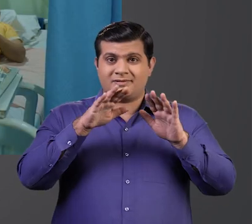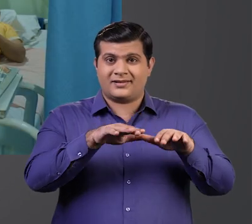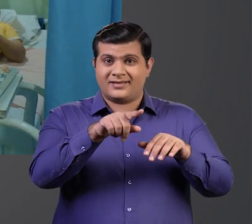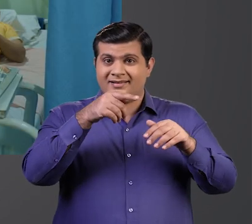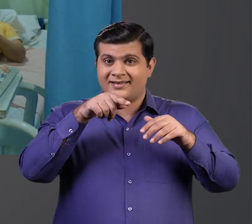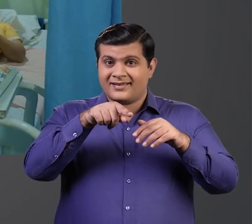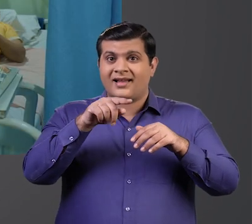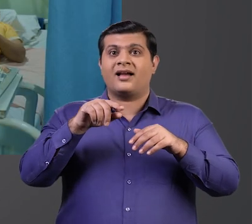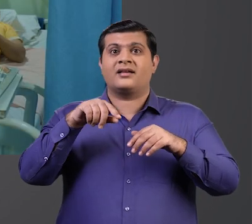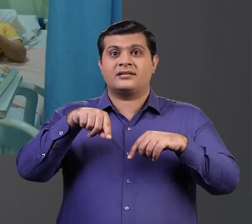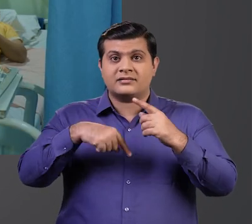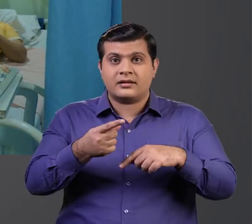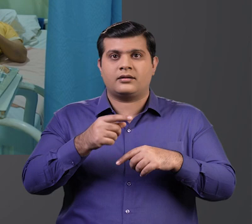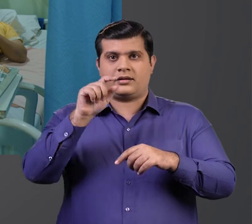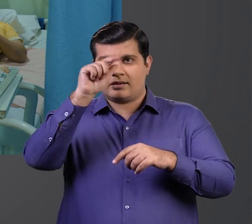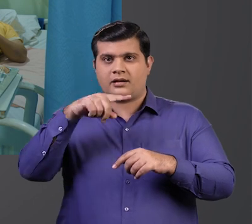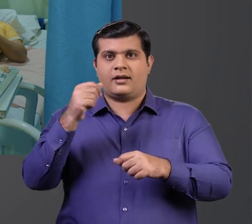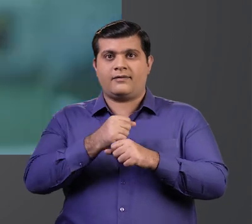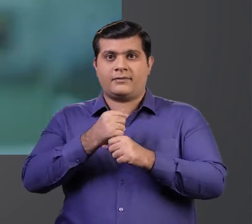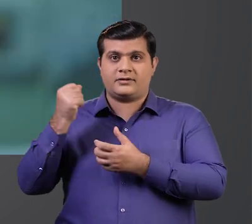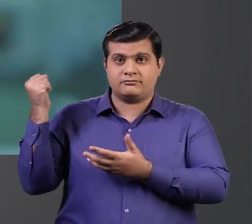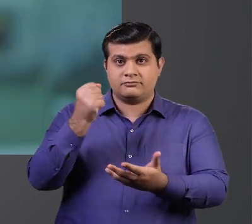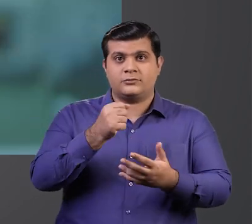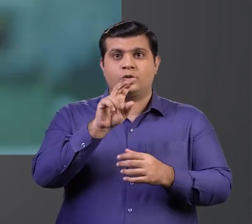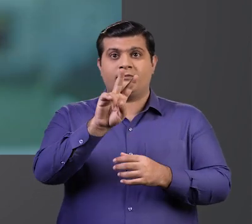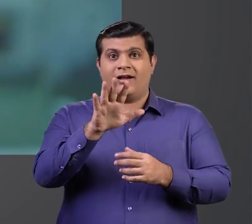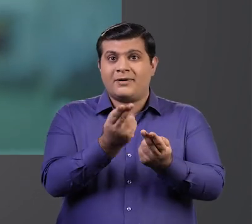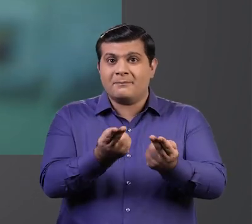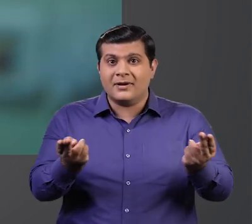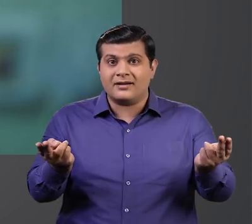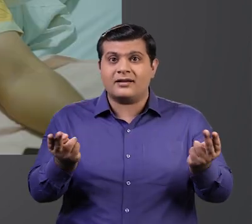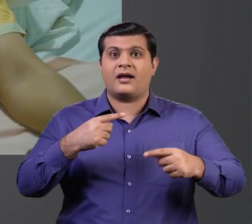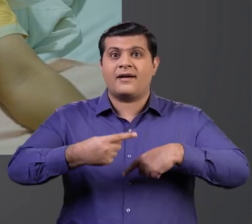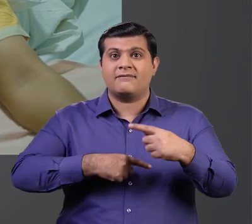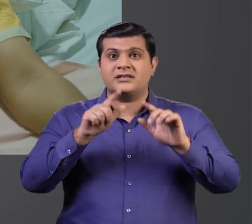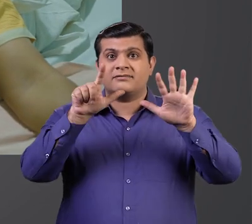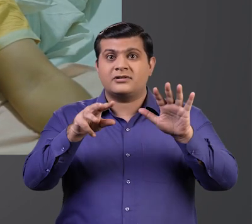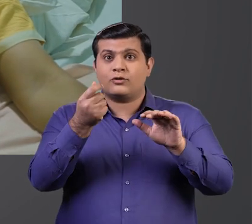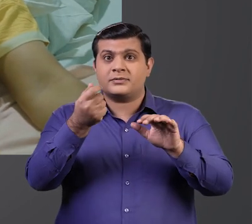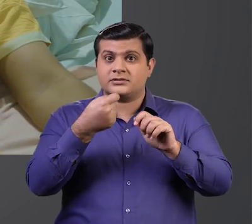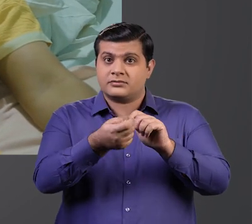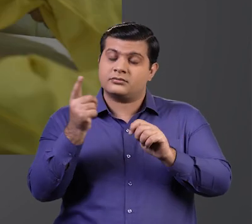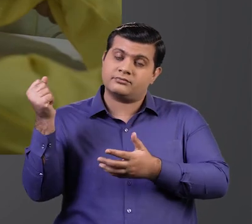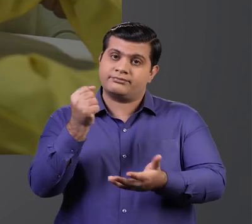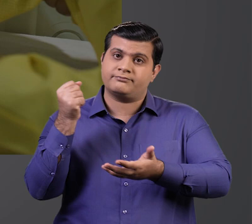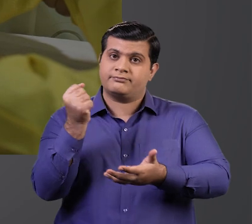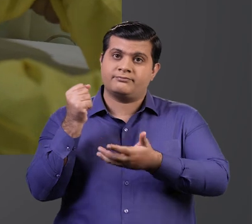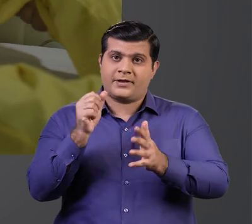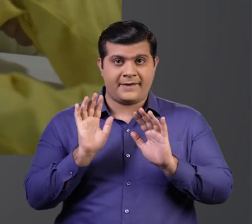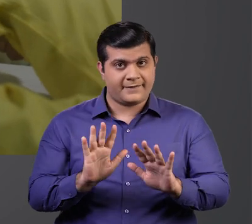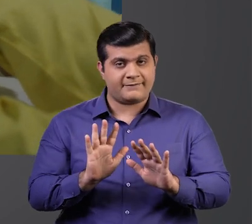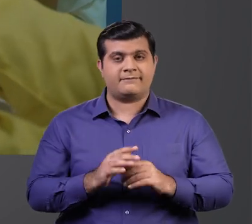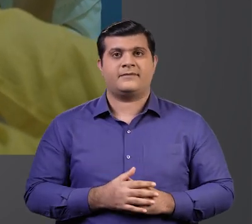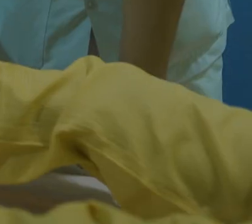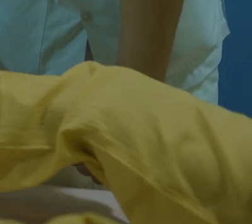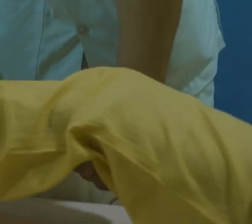के वास्तविक भर्ती के आधार पर 25 बिस्तरों के लिए प्रतिदिन ₹7,000 भारत सरकार द्वारा सहायता